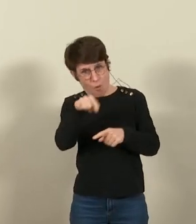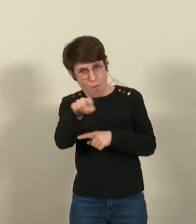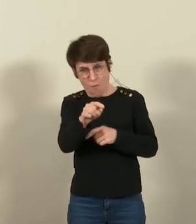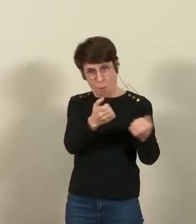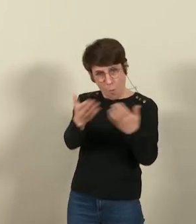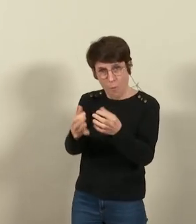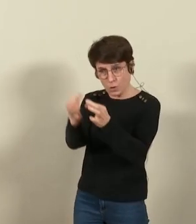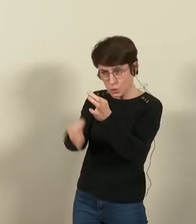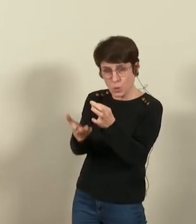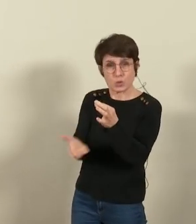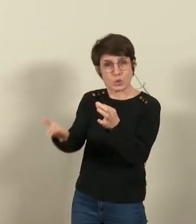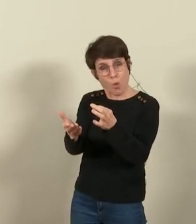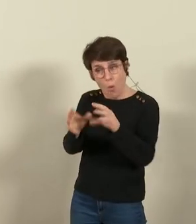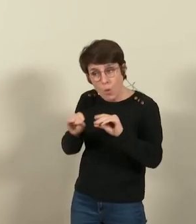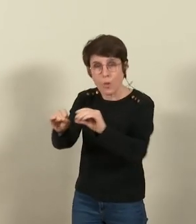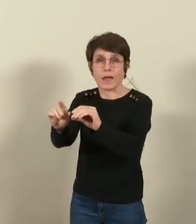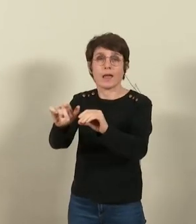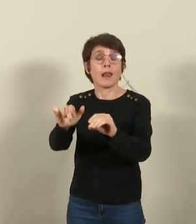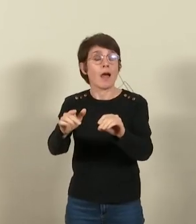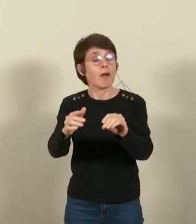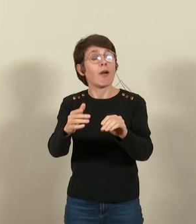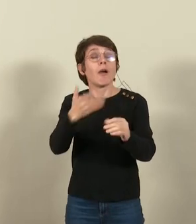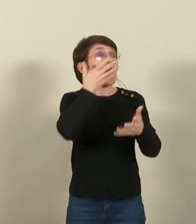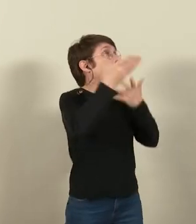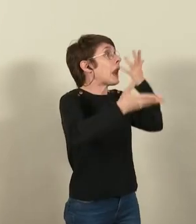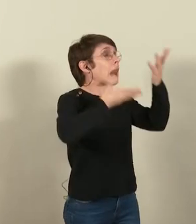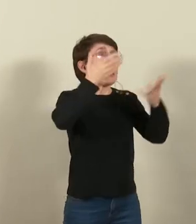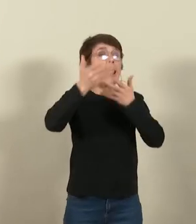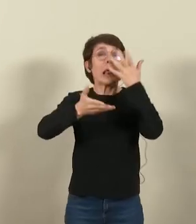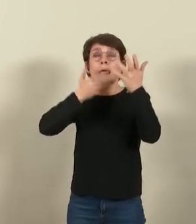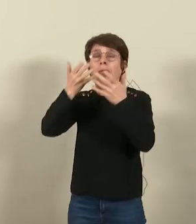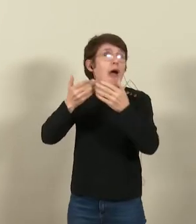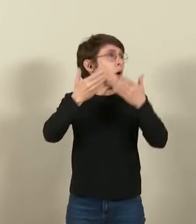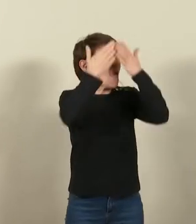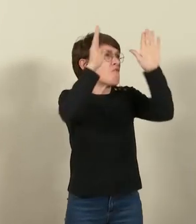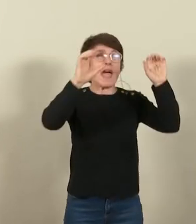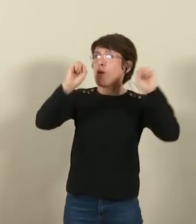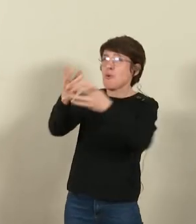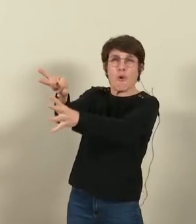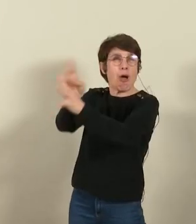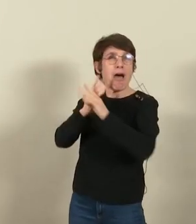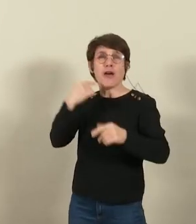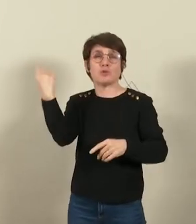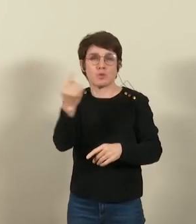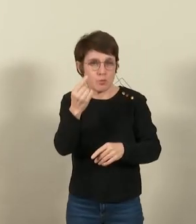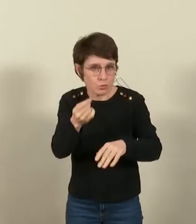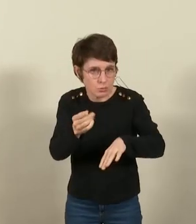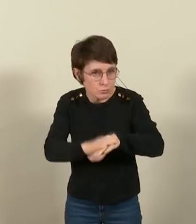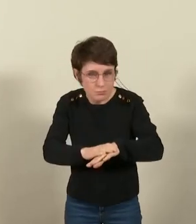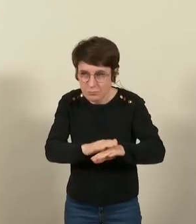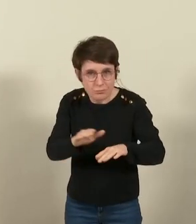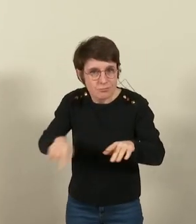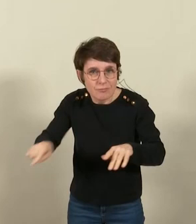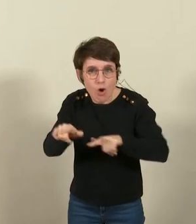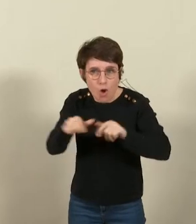solutions avant des estimer partout et tout le temps que tout le monde peut venir alors qu'on ne peut ni leur fournir un